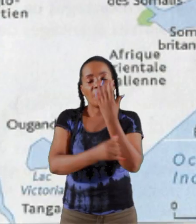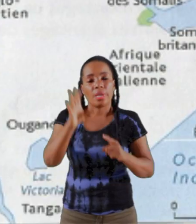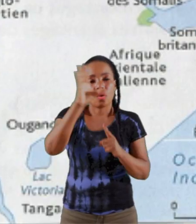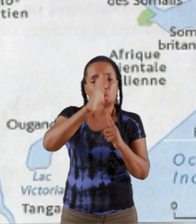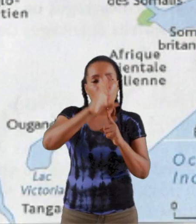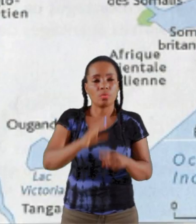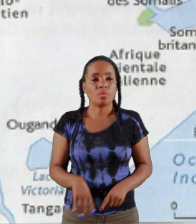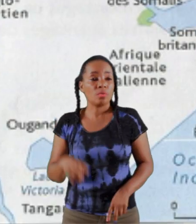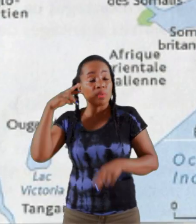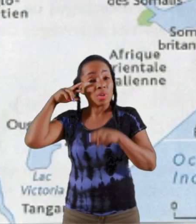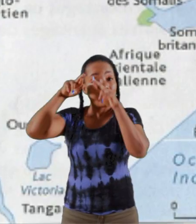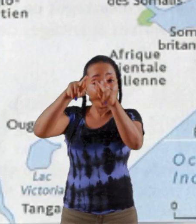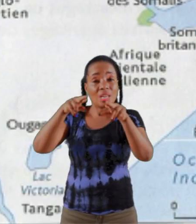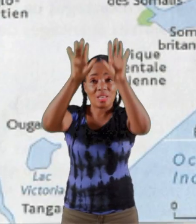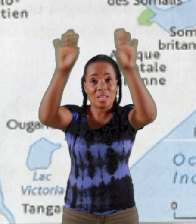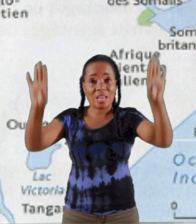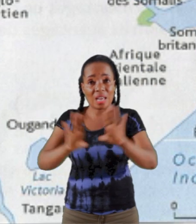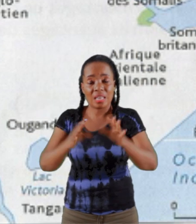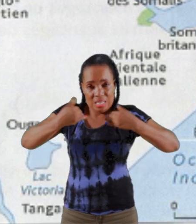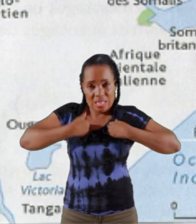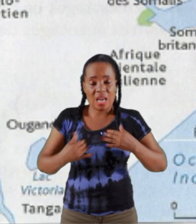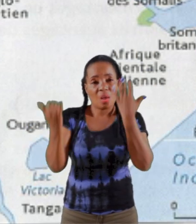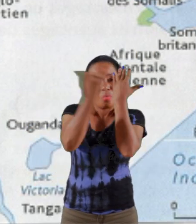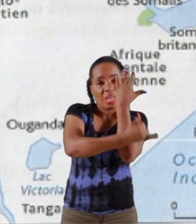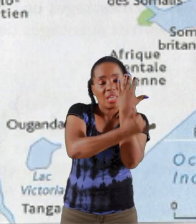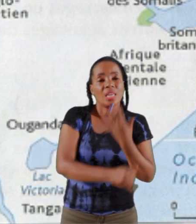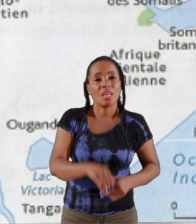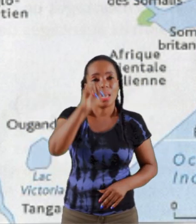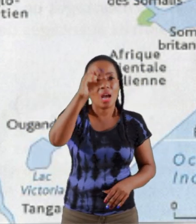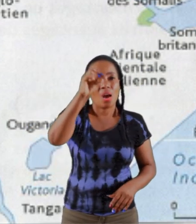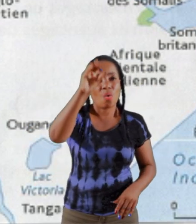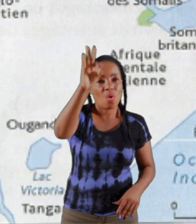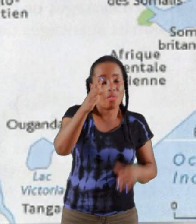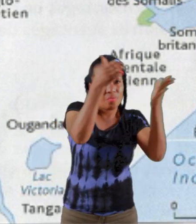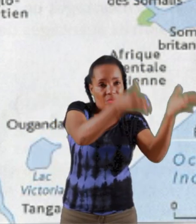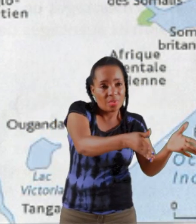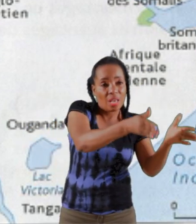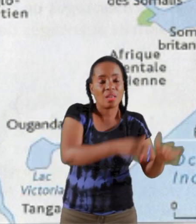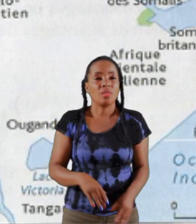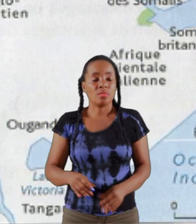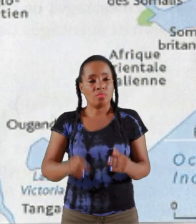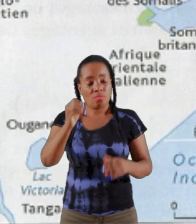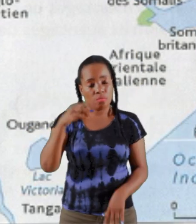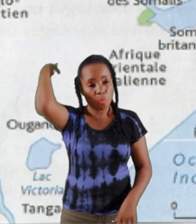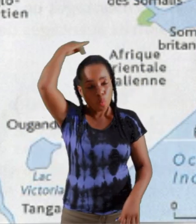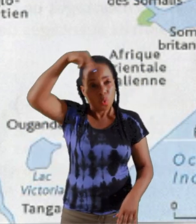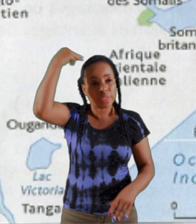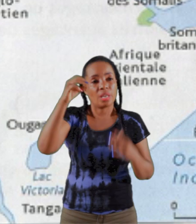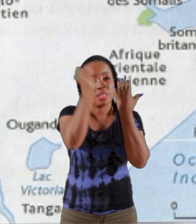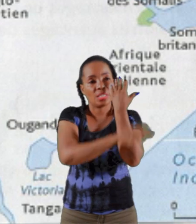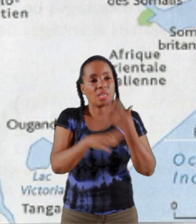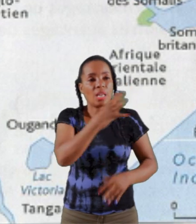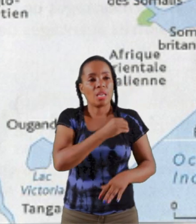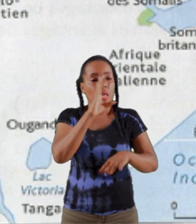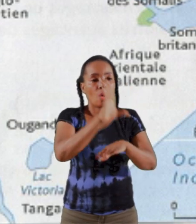carte où nous avons les pays de l'Afrique occidentale française, tels que la Mauritanie, le Sénégal et la Côte d'Ivoire. Et les